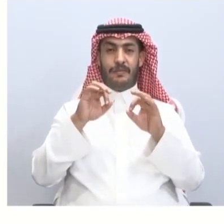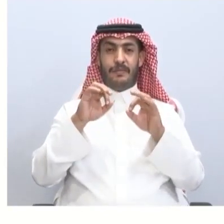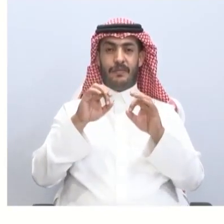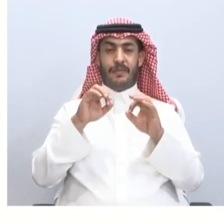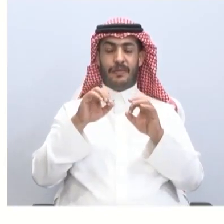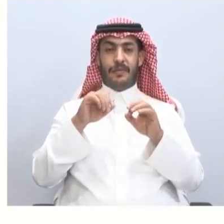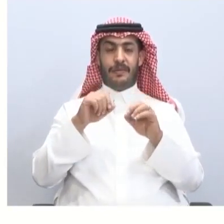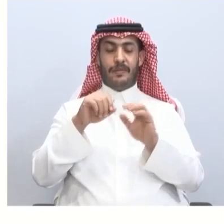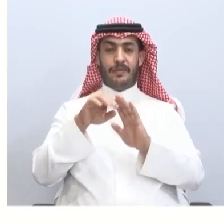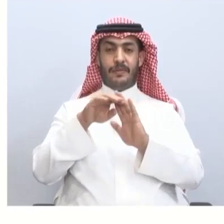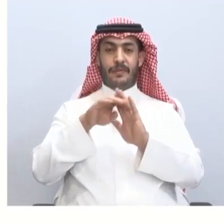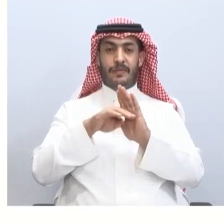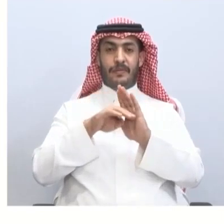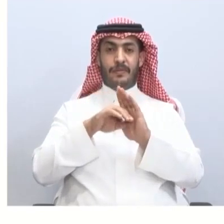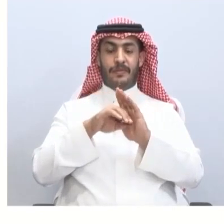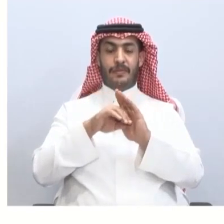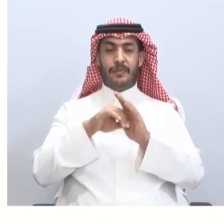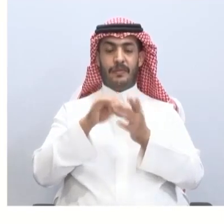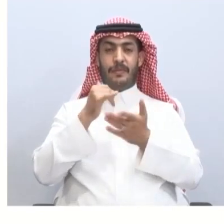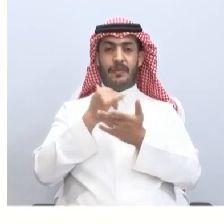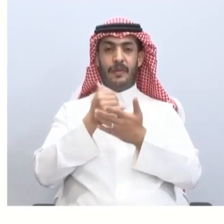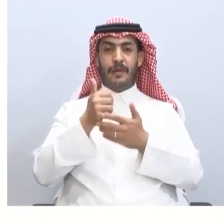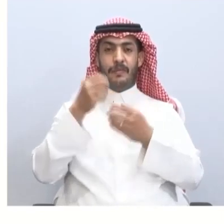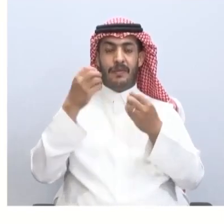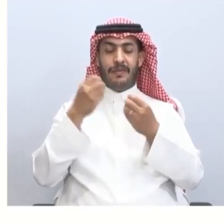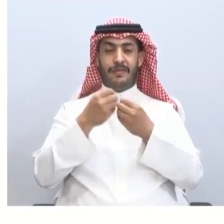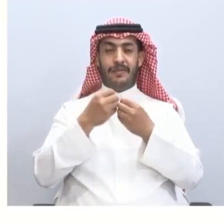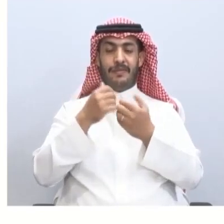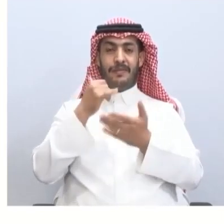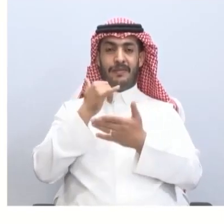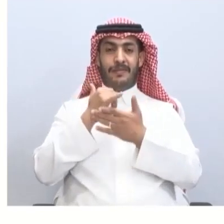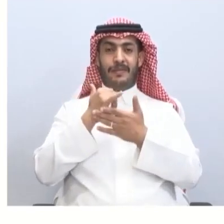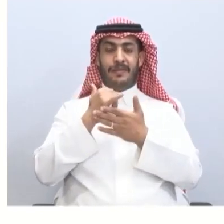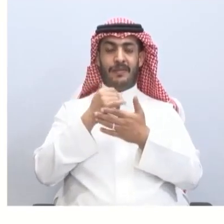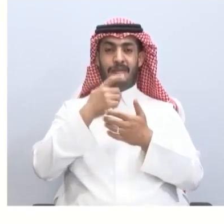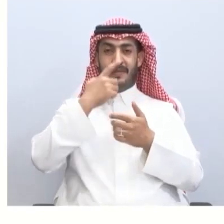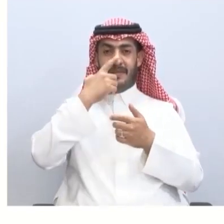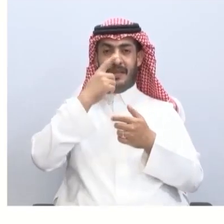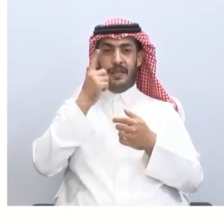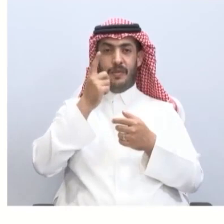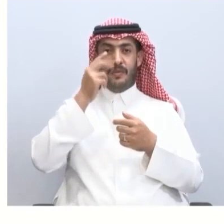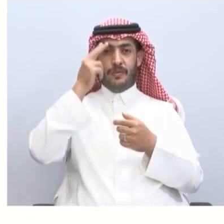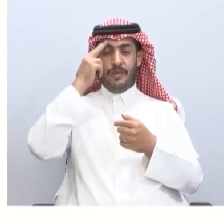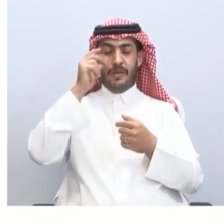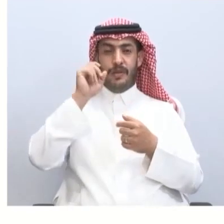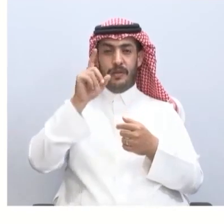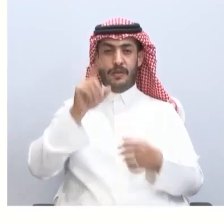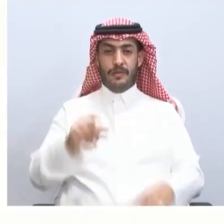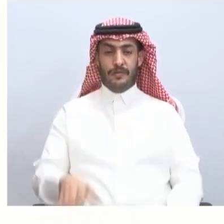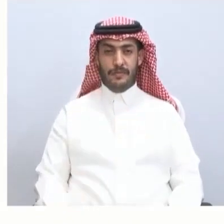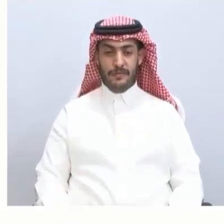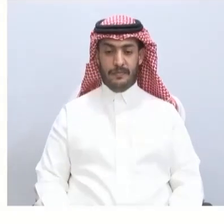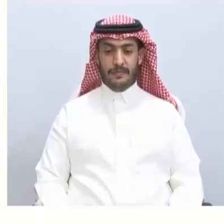محمد ابو مسمار سوى ان الا ان ينضم تحت طاعه الدوله السعوديه